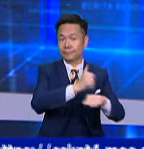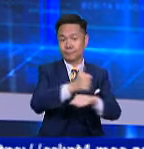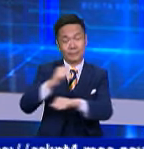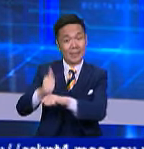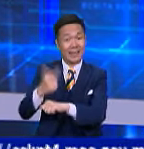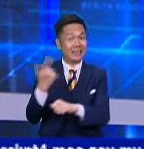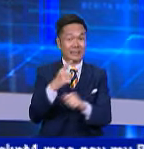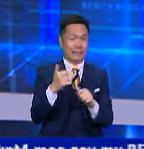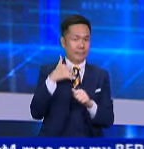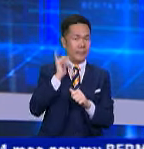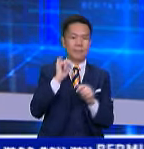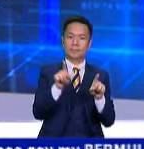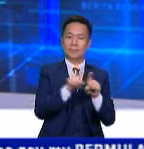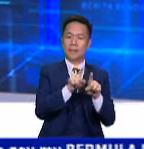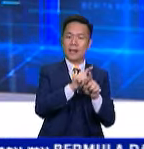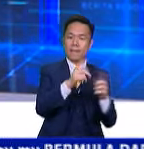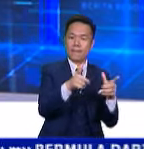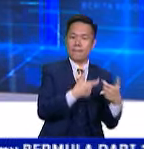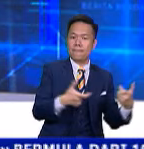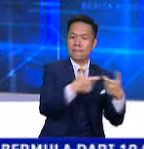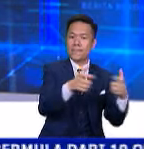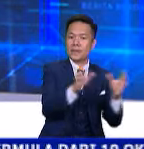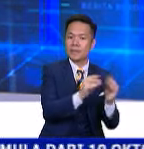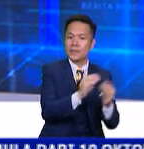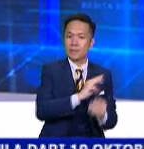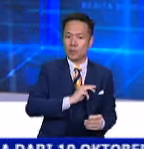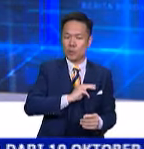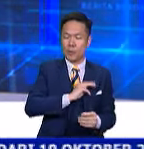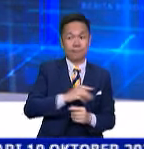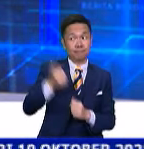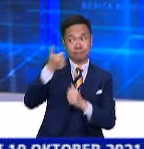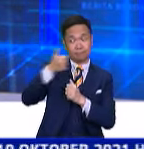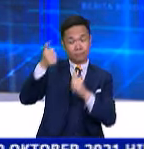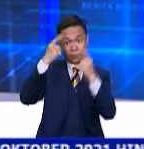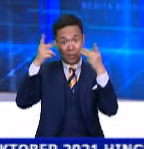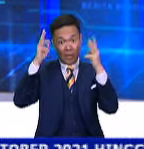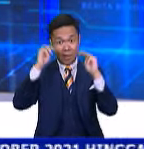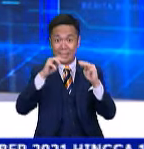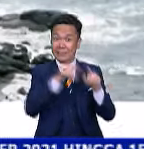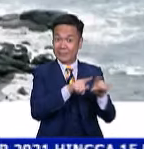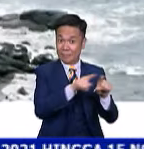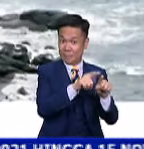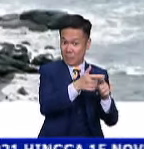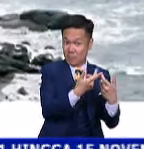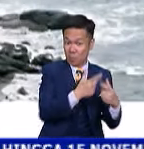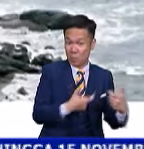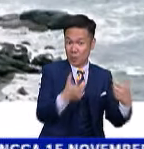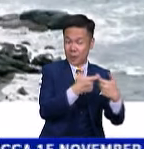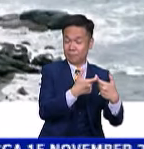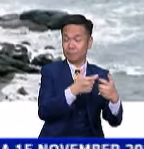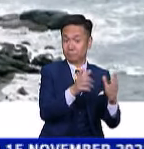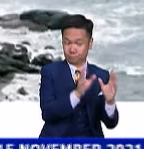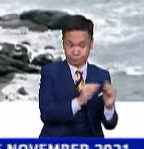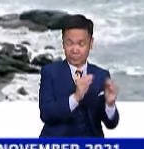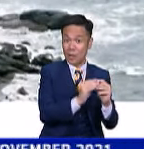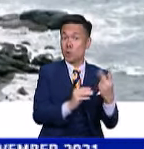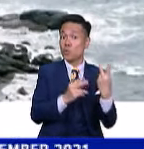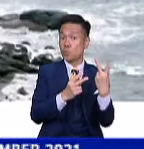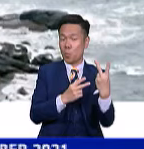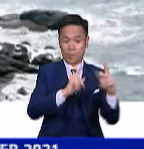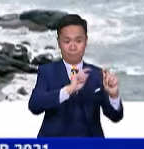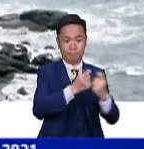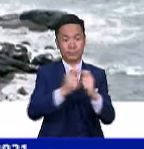masyarakat kabinet semalam atau swiss-bel Sabri memaklumkan masyarakat semua turut memutuskan pembentukan dua